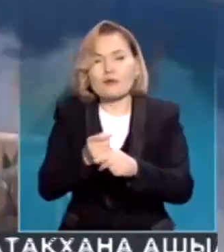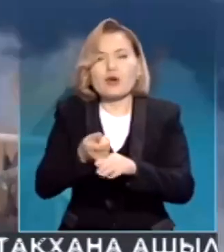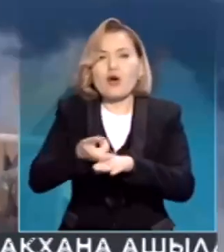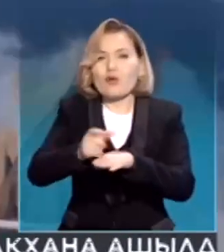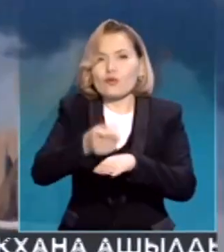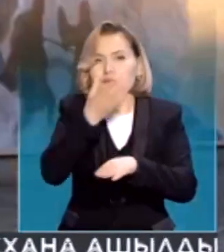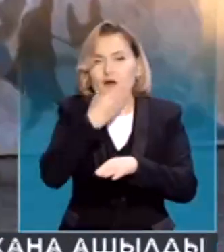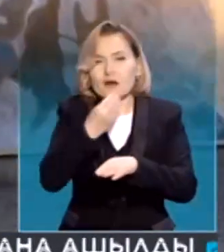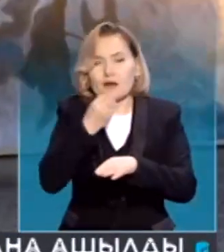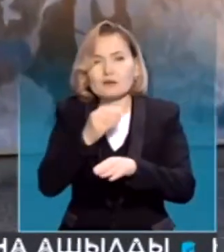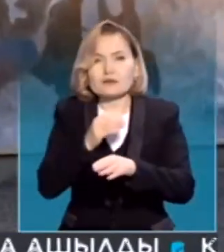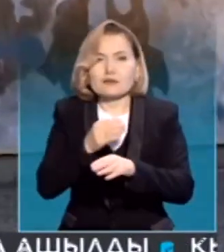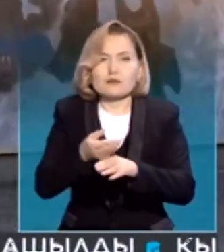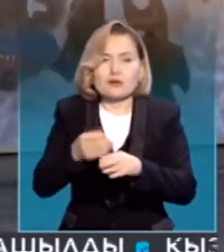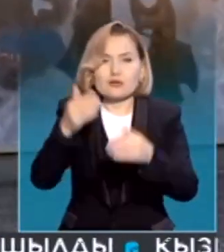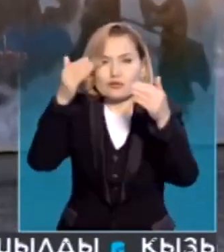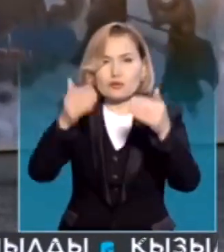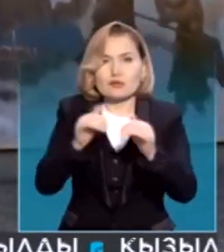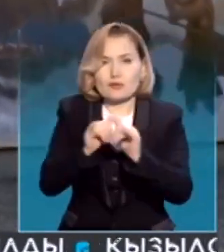туындылар артып келеді.